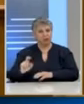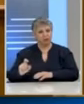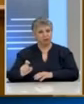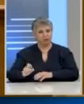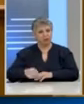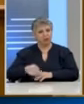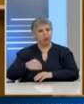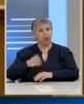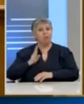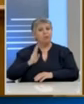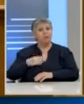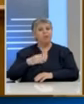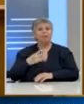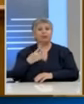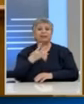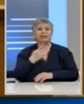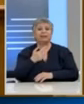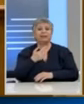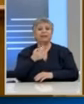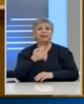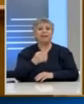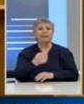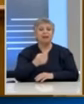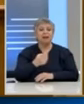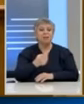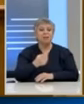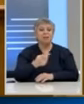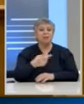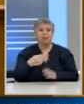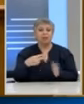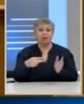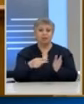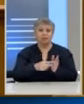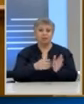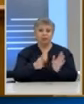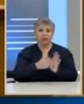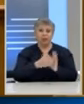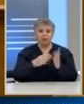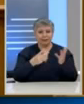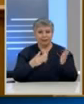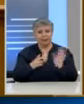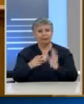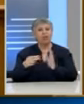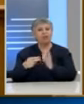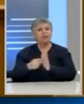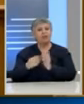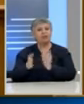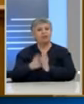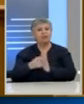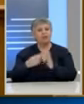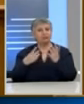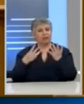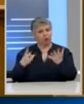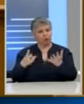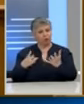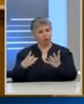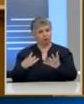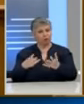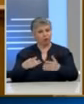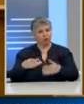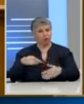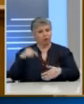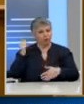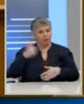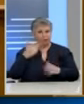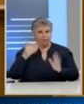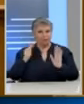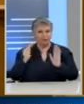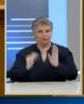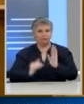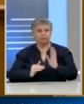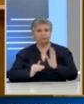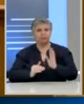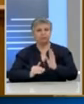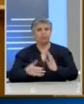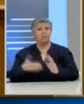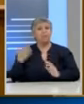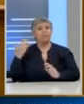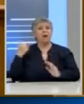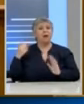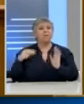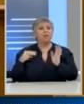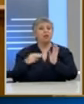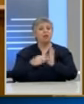4,5% το 17 και το 18 και δεν είναι εφικτός ο στόχος για το 3,5%. Είχατε υπογράψει από το 2012